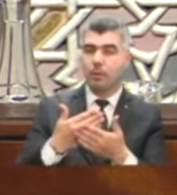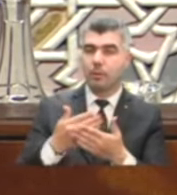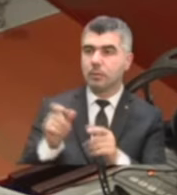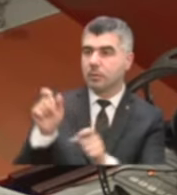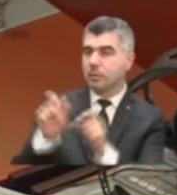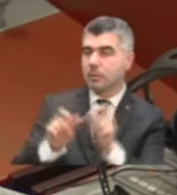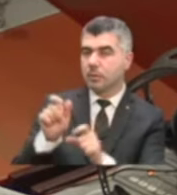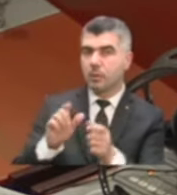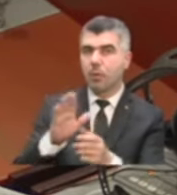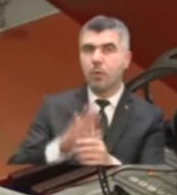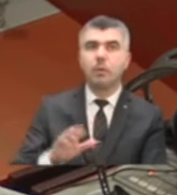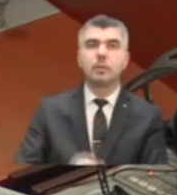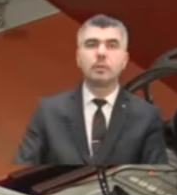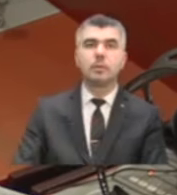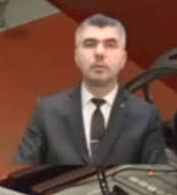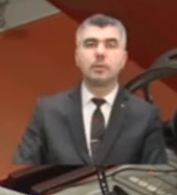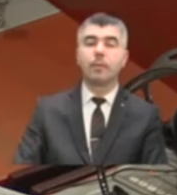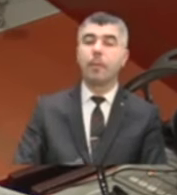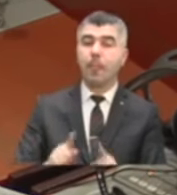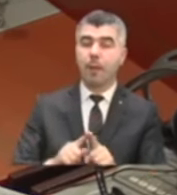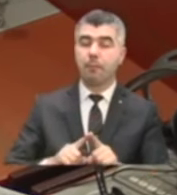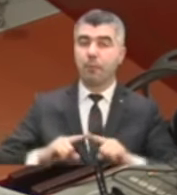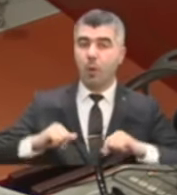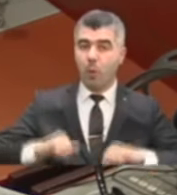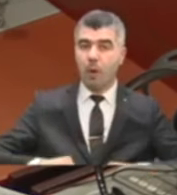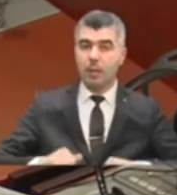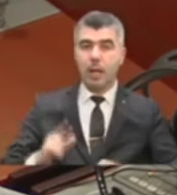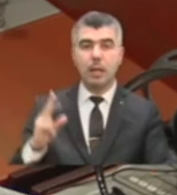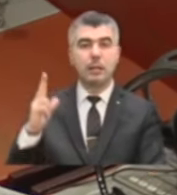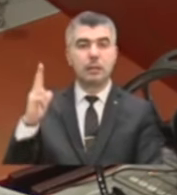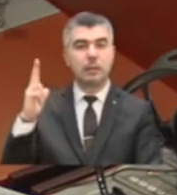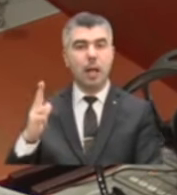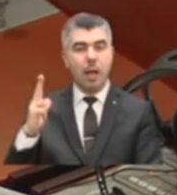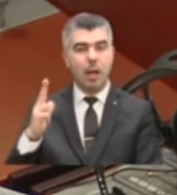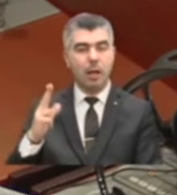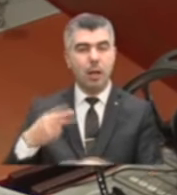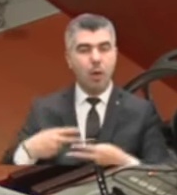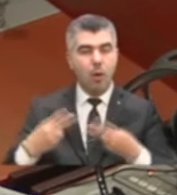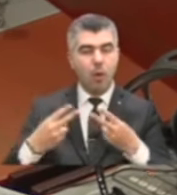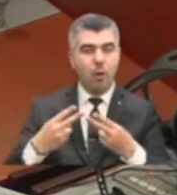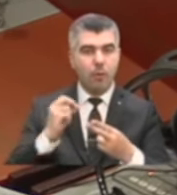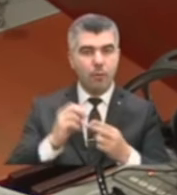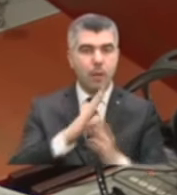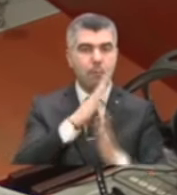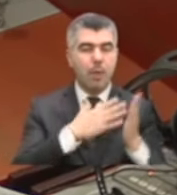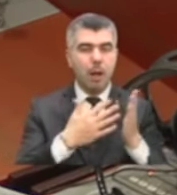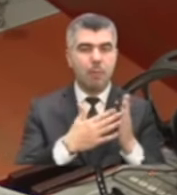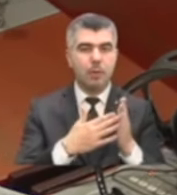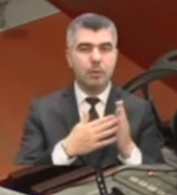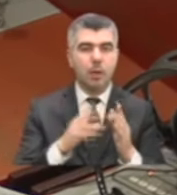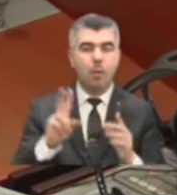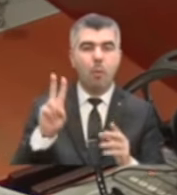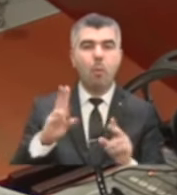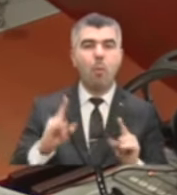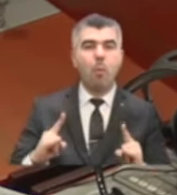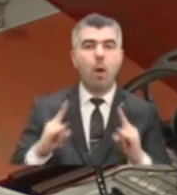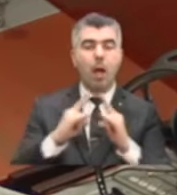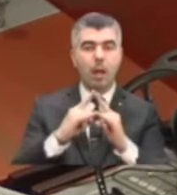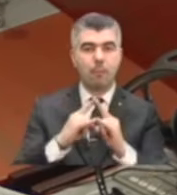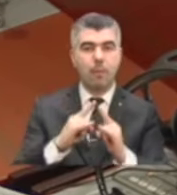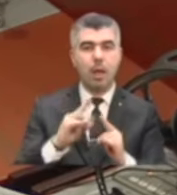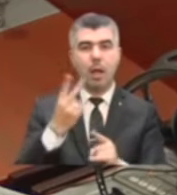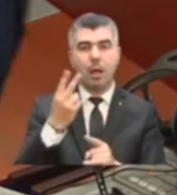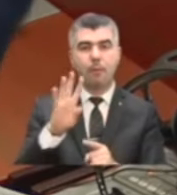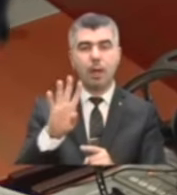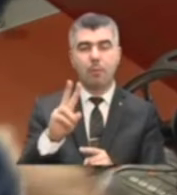النائبة. بالطبع نخبركم أن الوزارة أطلقت كيفما ذكرتها السيدة النائبة العرض الوطني للتخييم الموسم 24 في